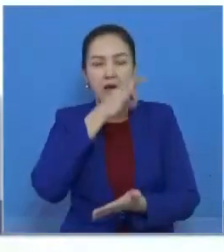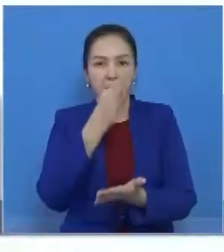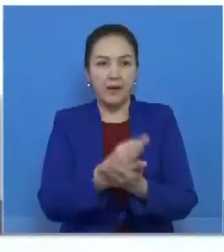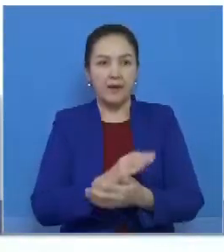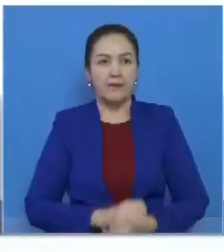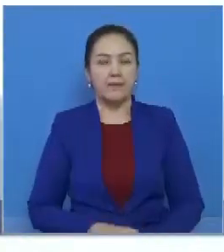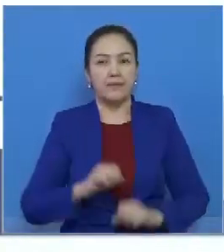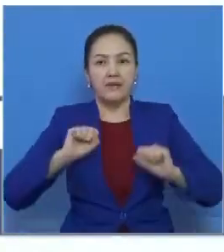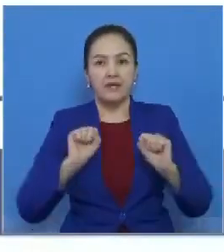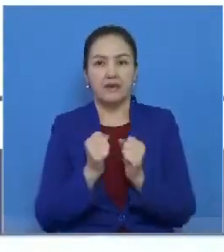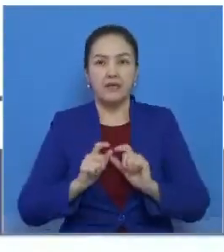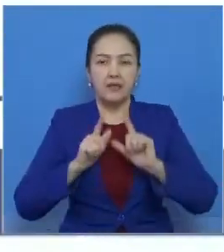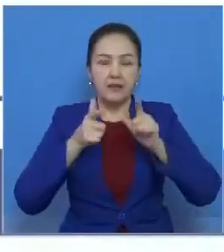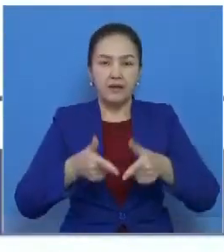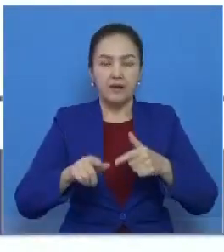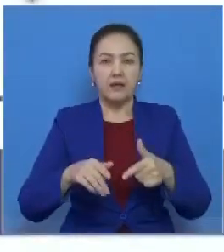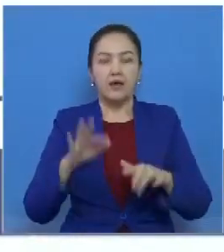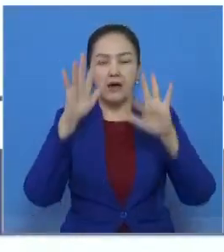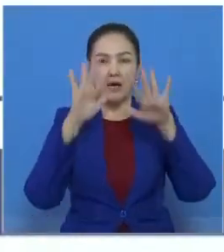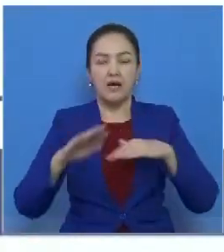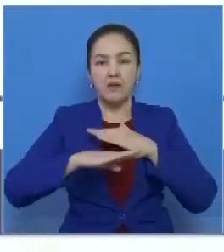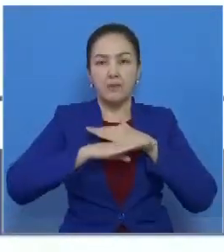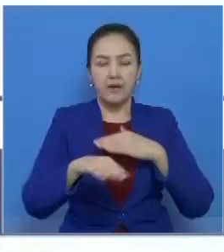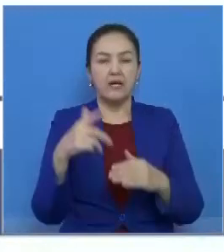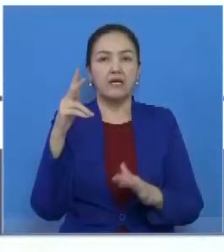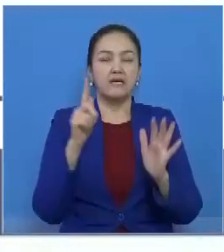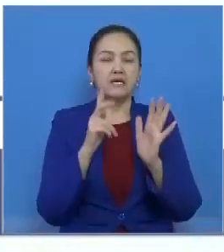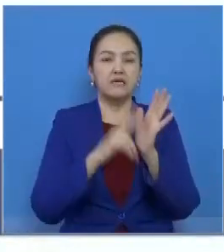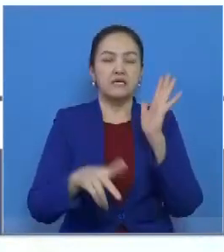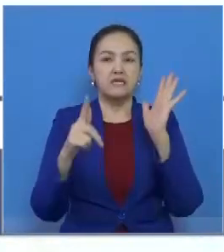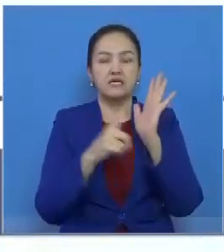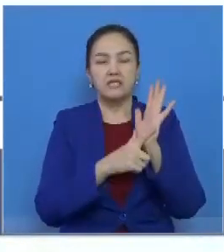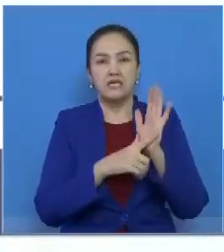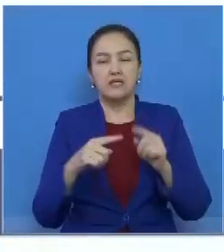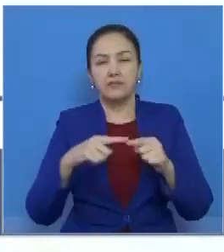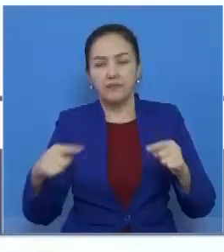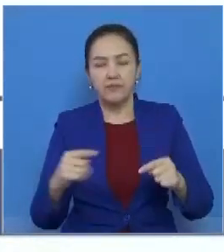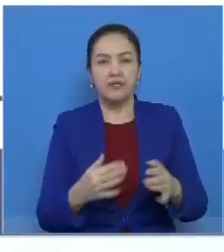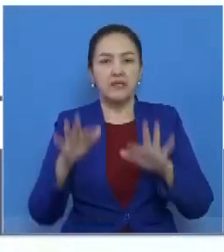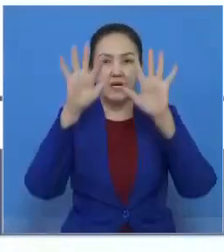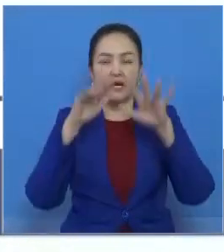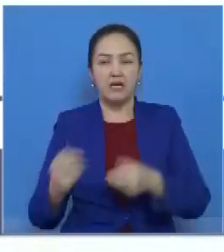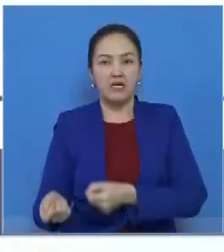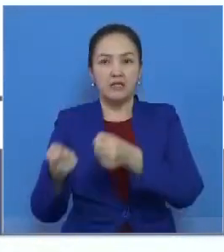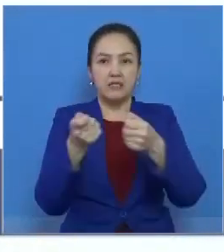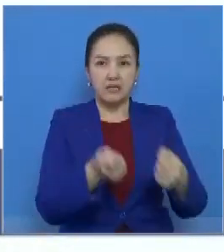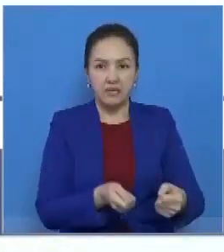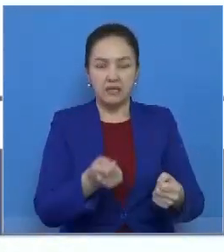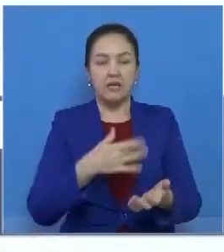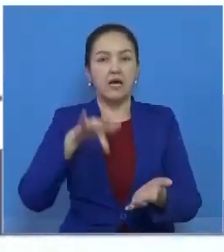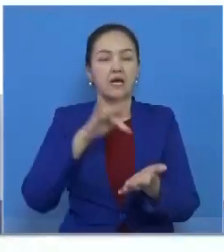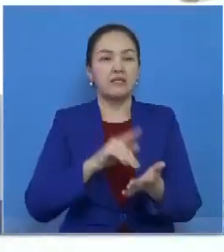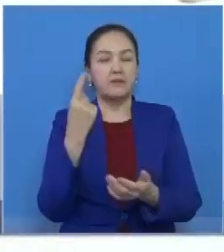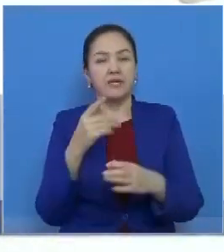Қыс басталғалы қар полигонына 87 мың текше метр қар шығарылды. Қала бойынша қар төгетін